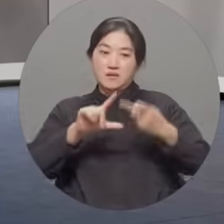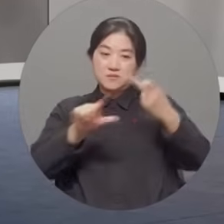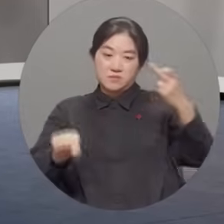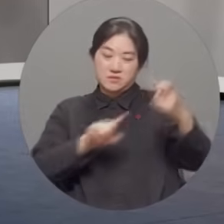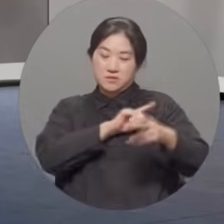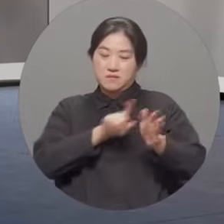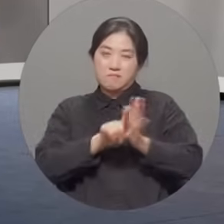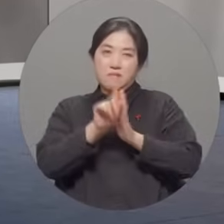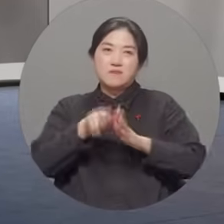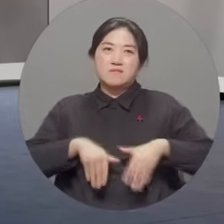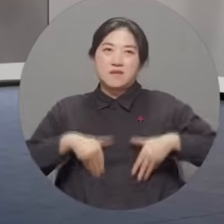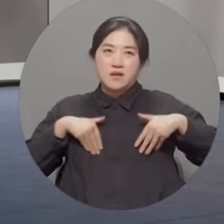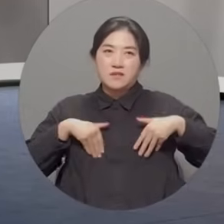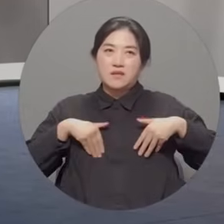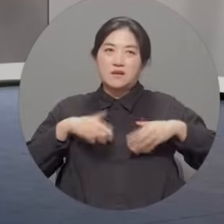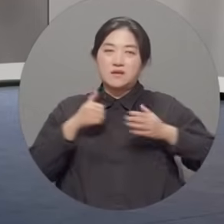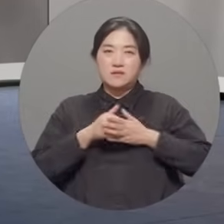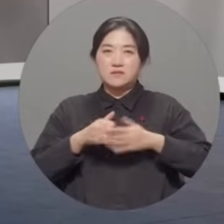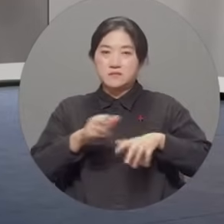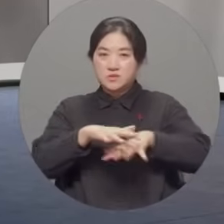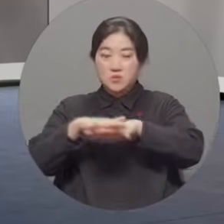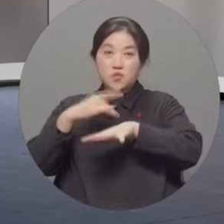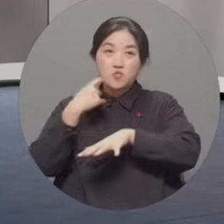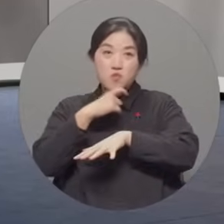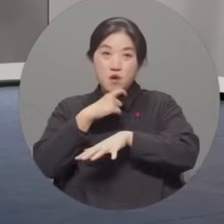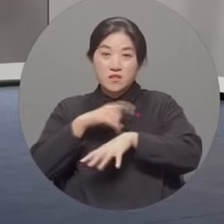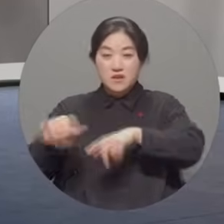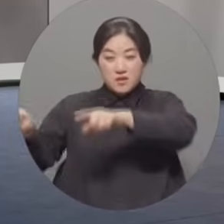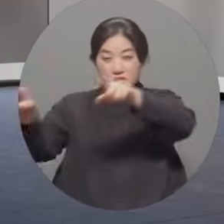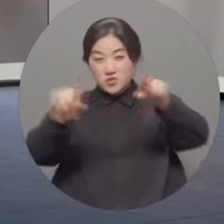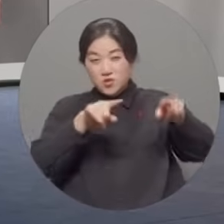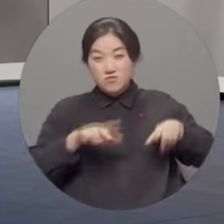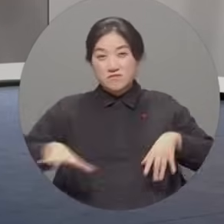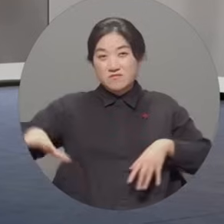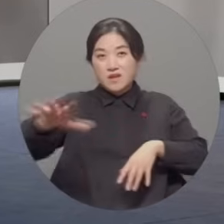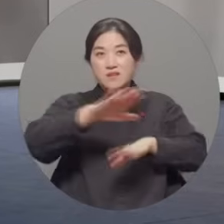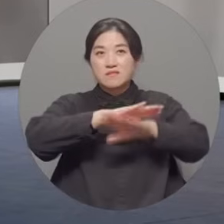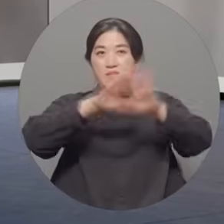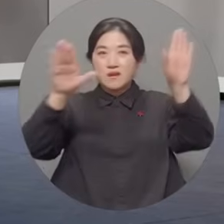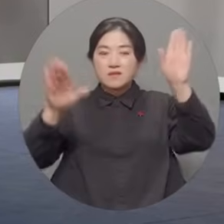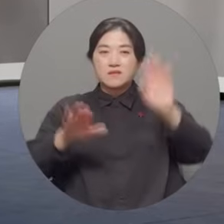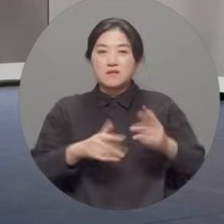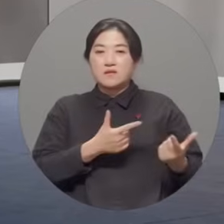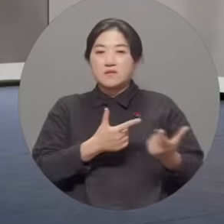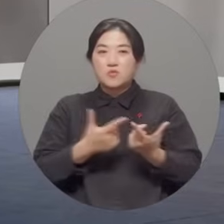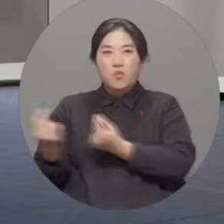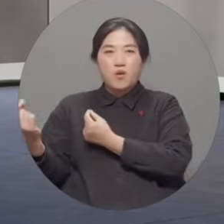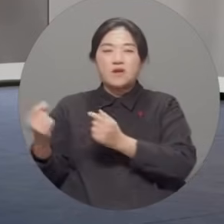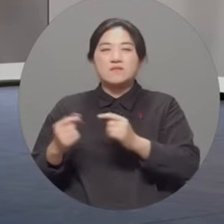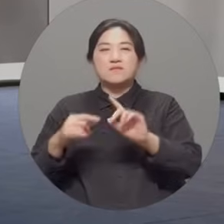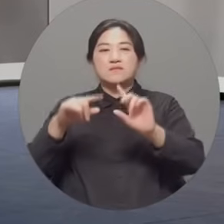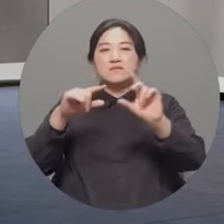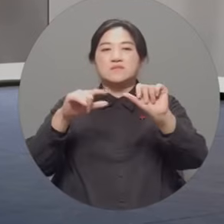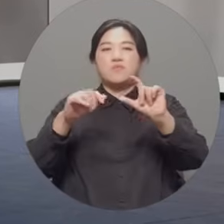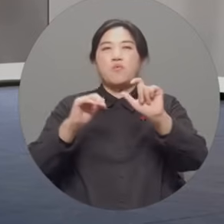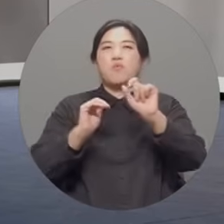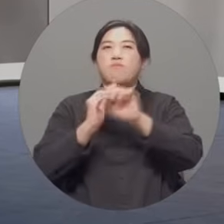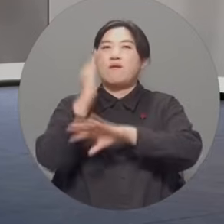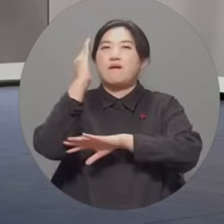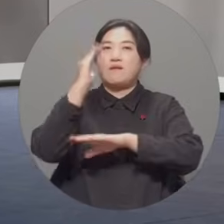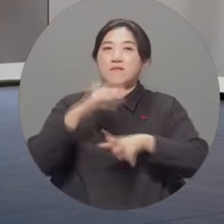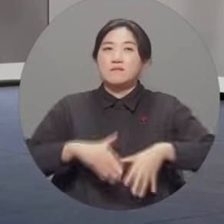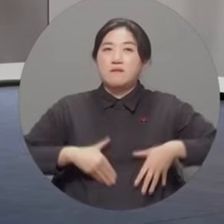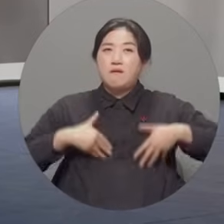보입니다. 지금 지도에 보이는 노란색으로 표시된 전국 대부분 지방의 낮 기온이 일제히 15도를 웃돌겠습니다. 이 따뜻한